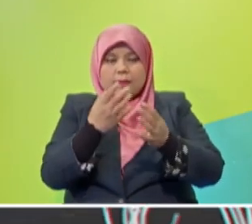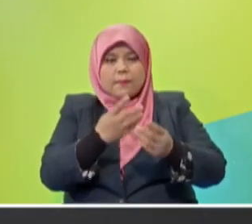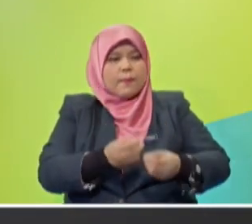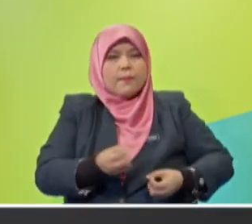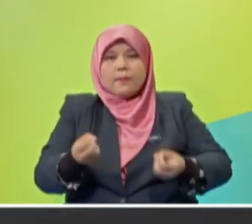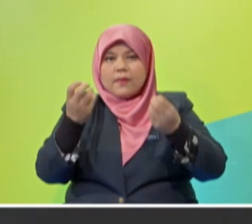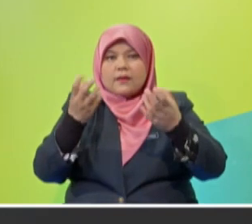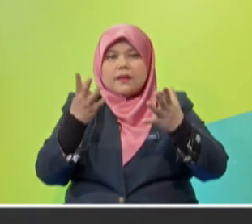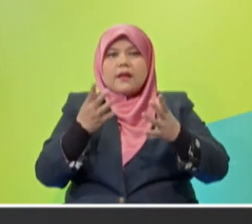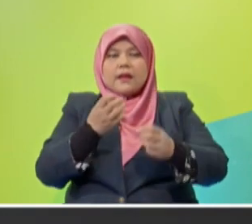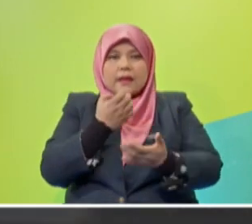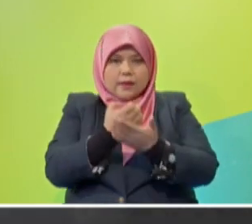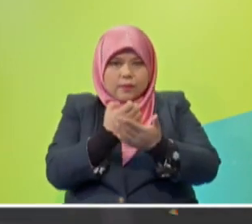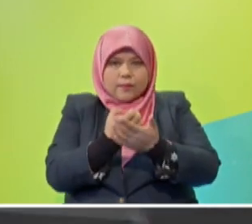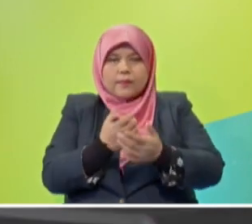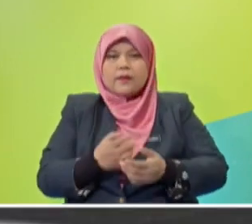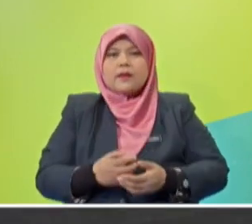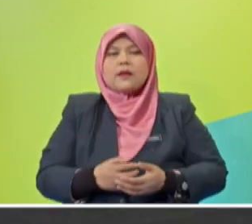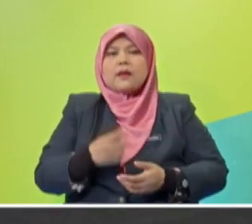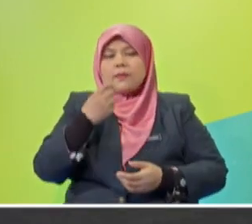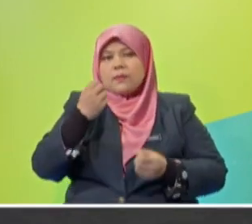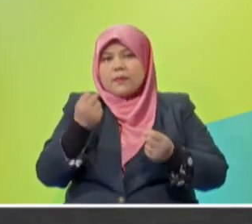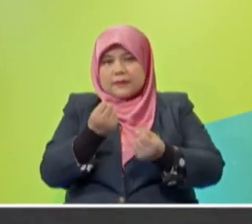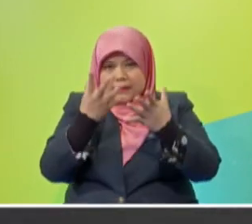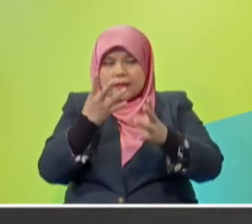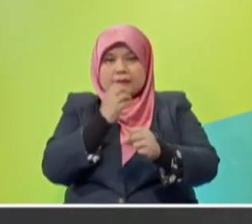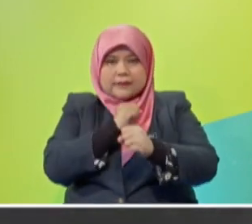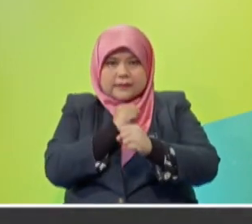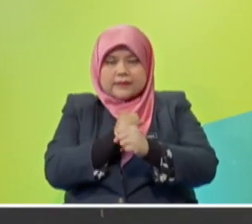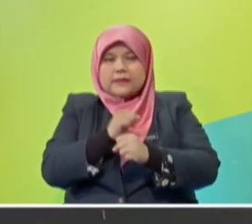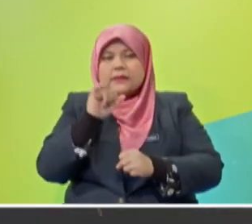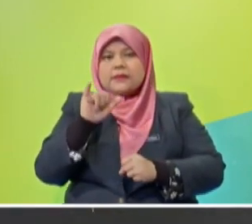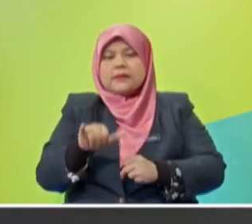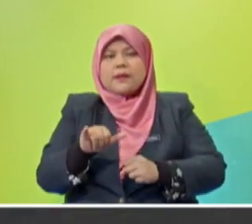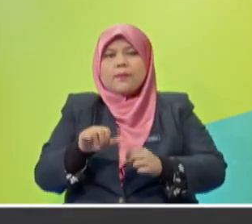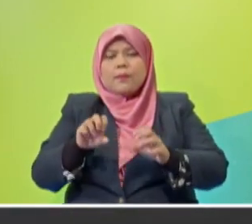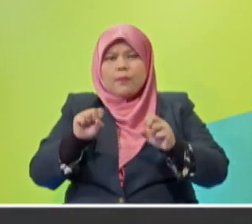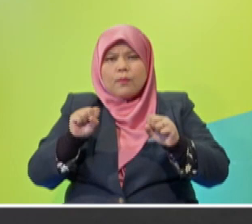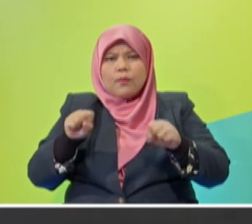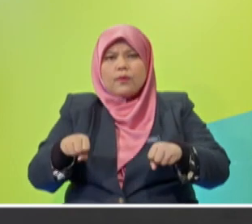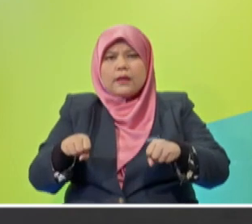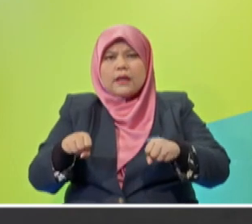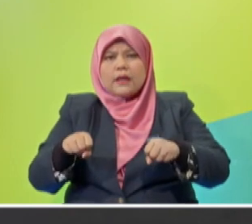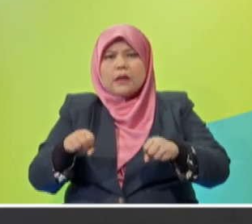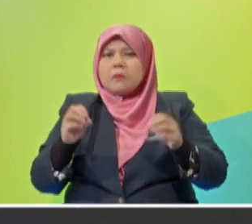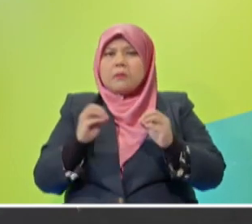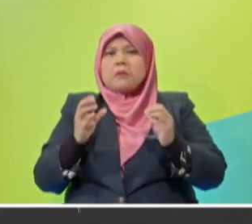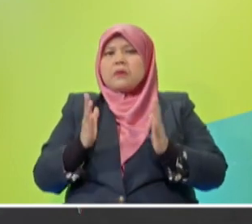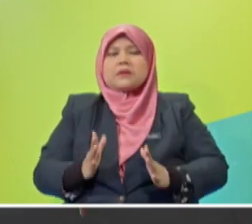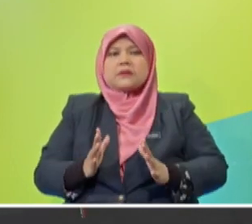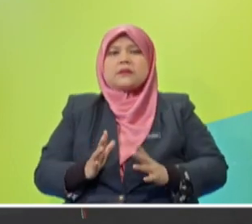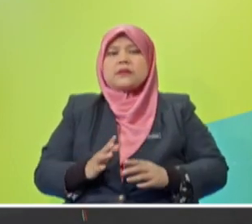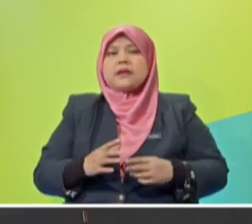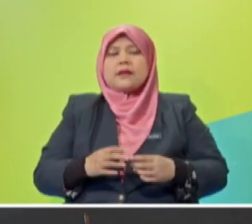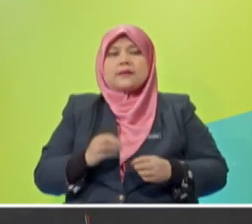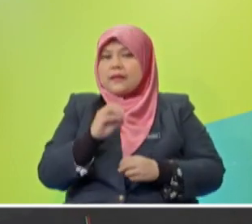aktiviti ekonomi tersebut dapat menyediakan pelbagai peluang pekerjaan yang boleh menyebabkan kadar pengangguran di Malaysia berkurang.